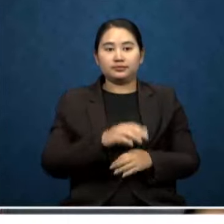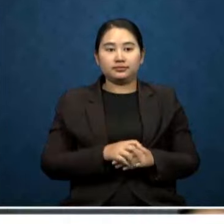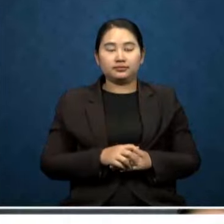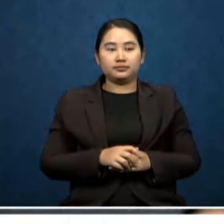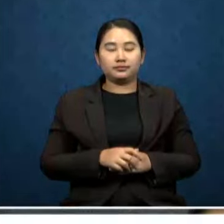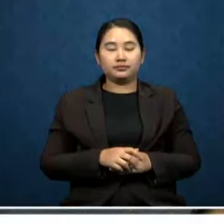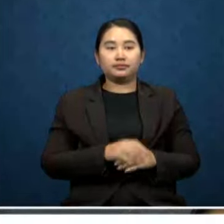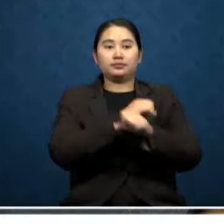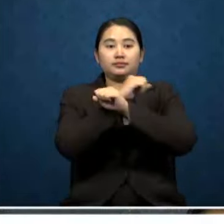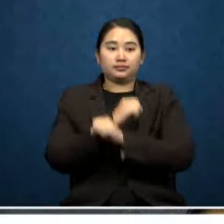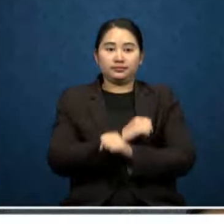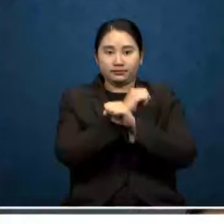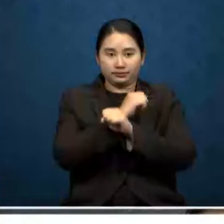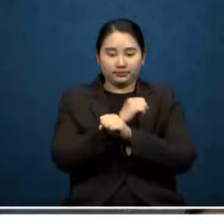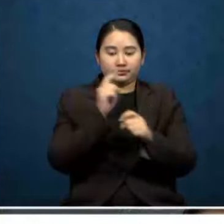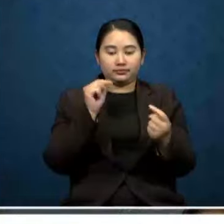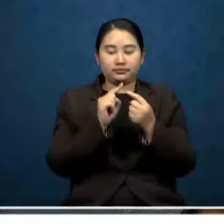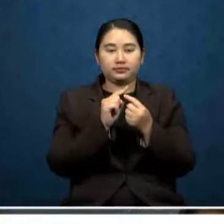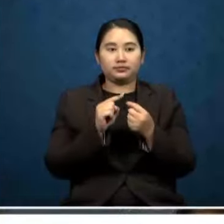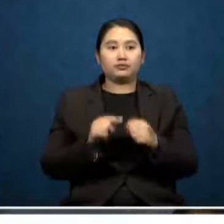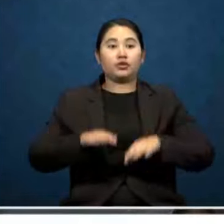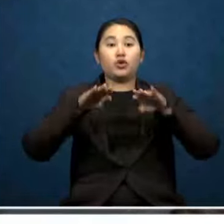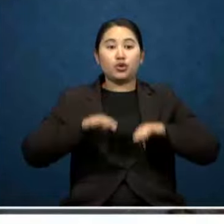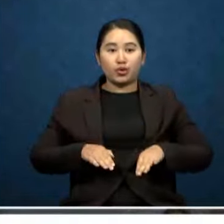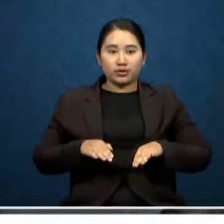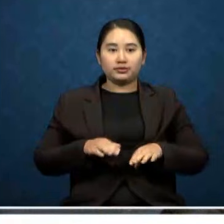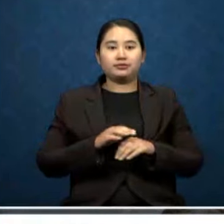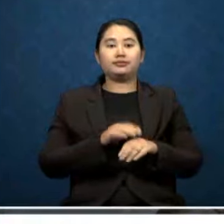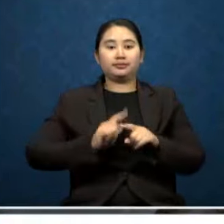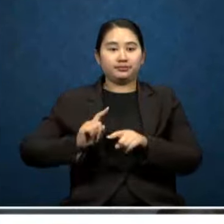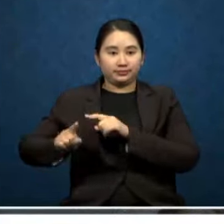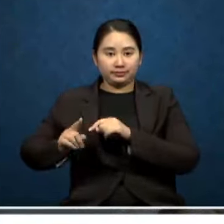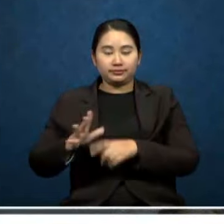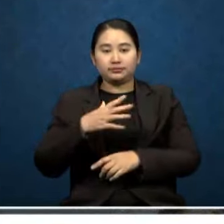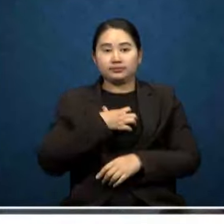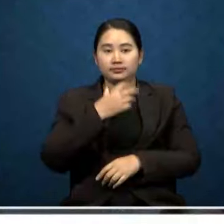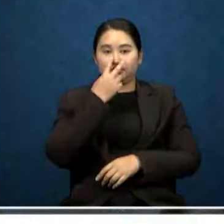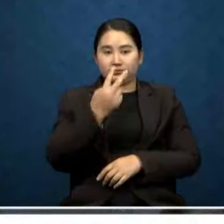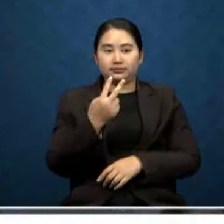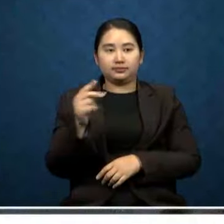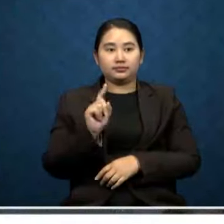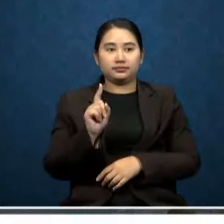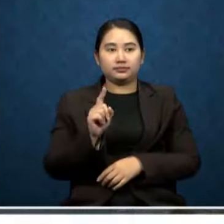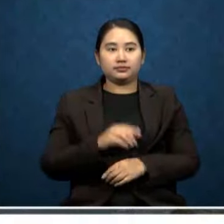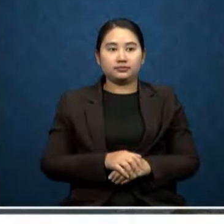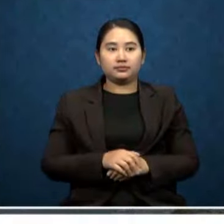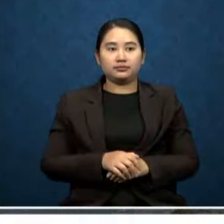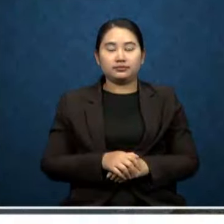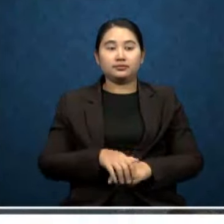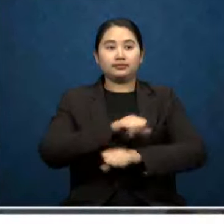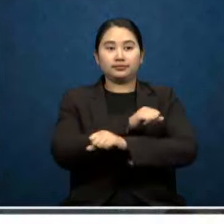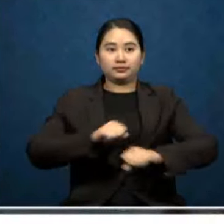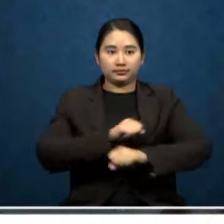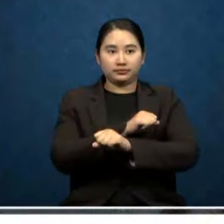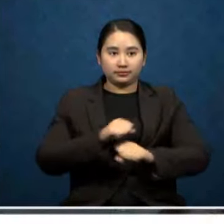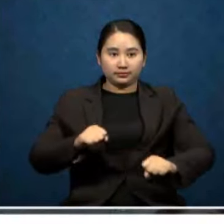ป้องกันในแนวของการลดละเลิกแล้วผมอยากเห็นในลักษณะของการออกกำลัง